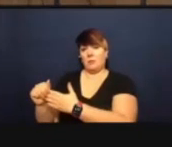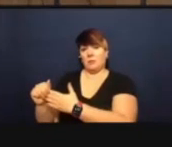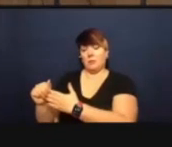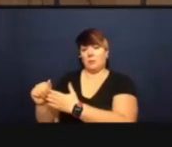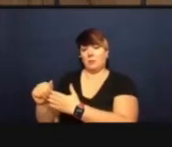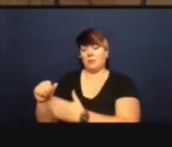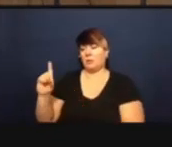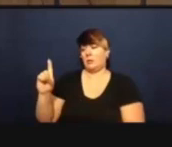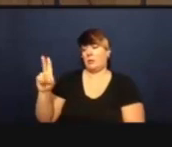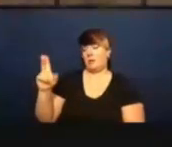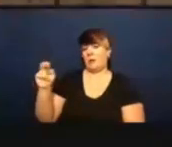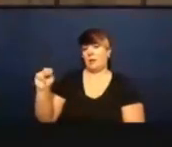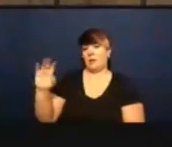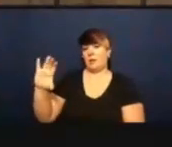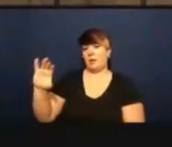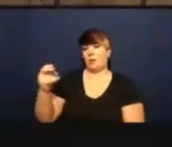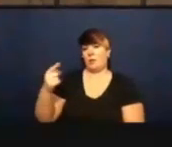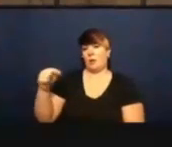wa afya?